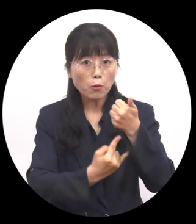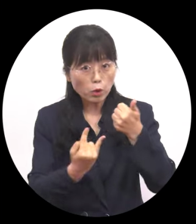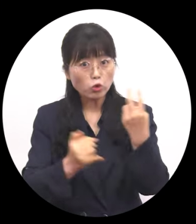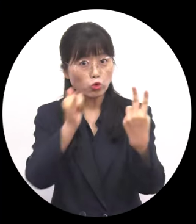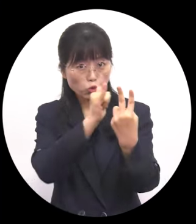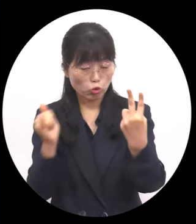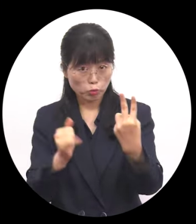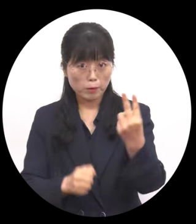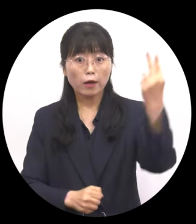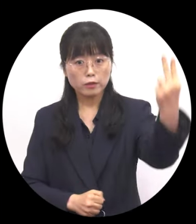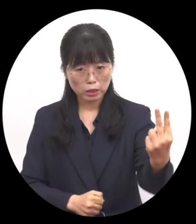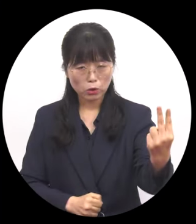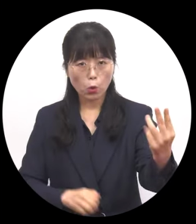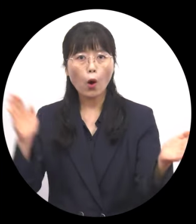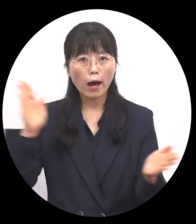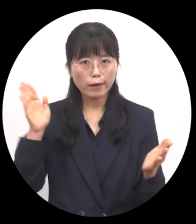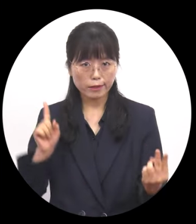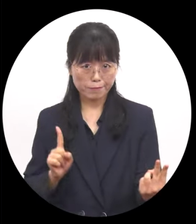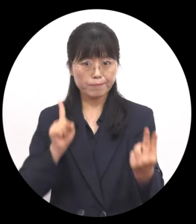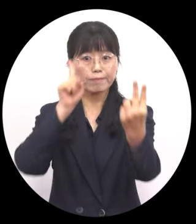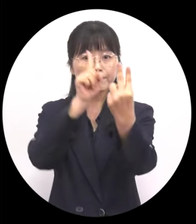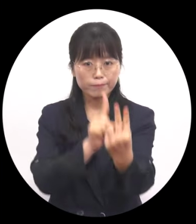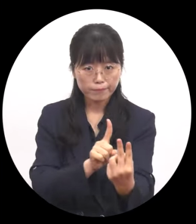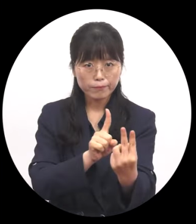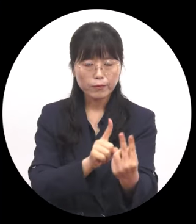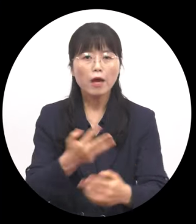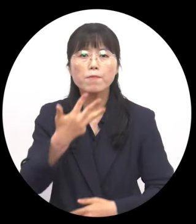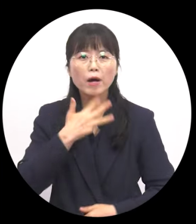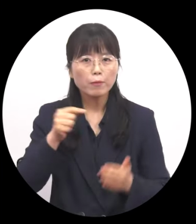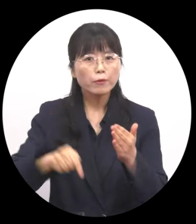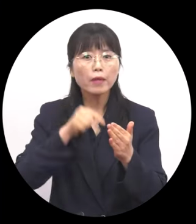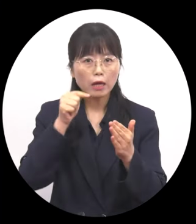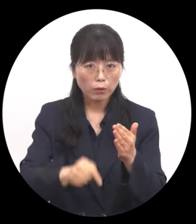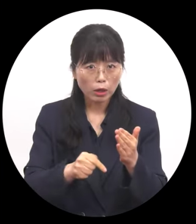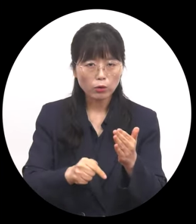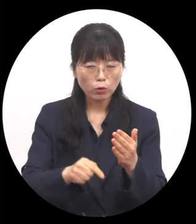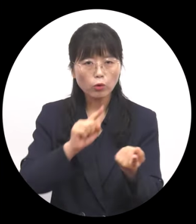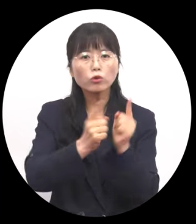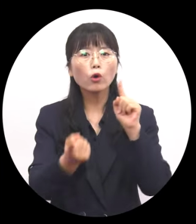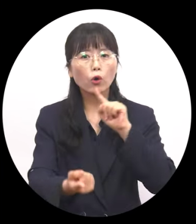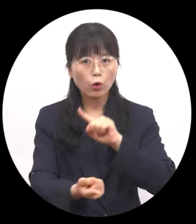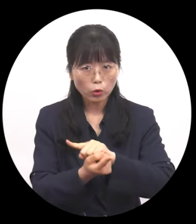2명이 들어가고 학생 혼자 들어가서 8분 내외로 서로